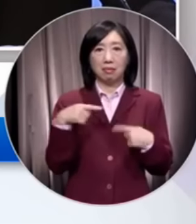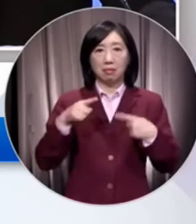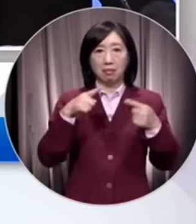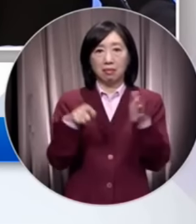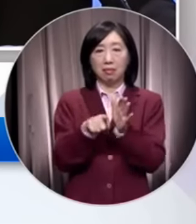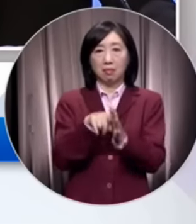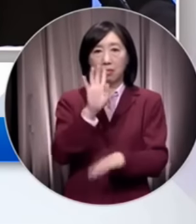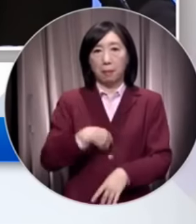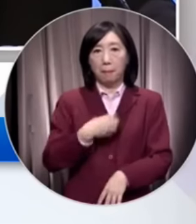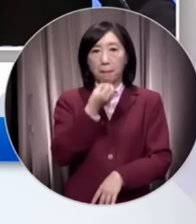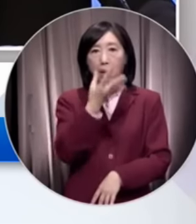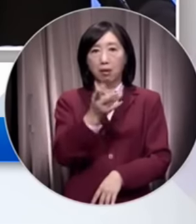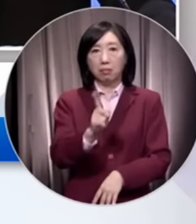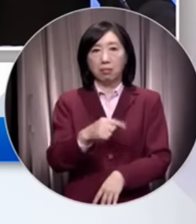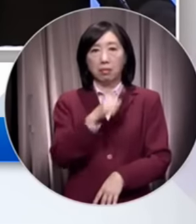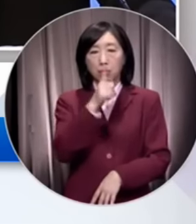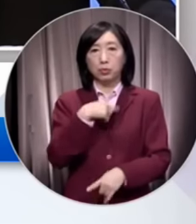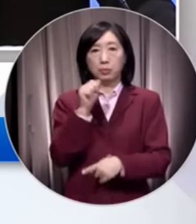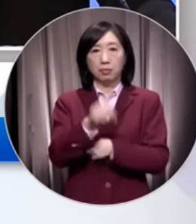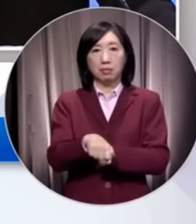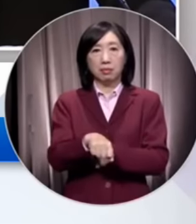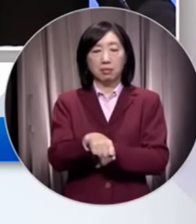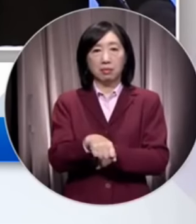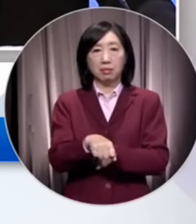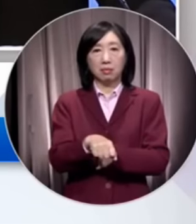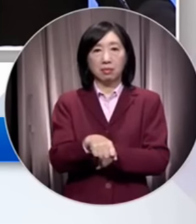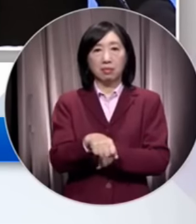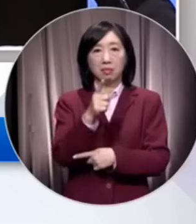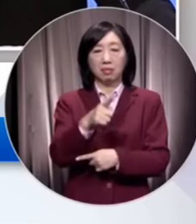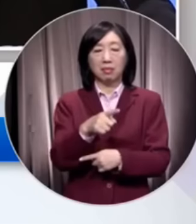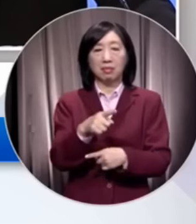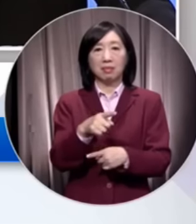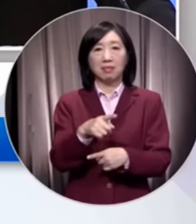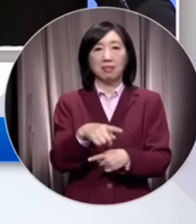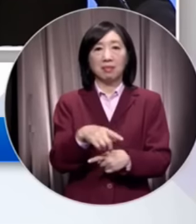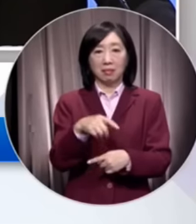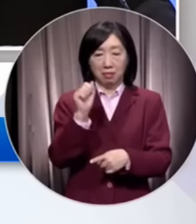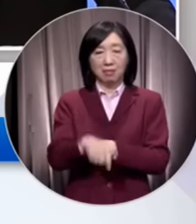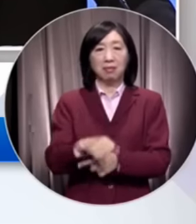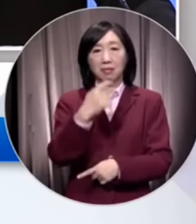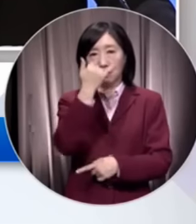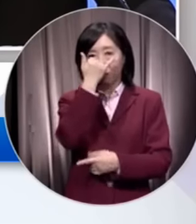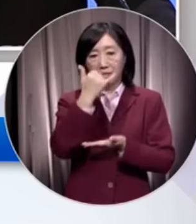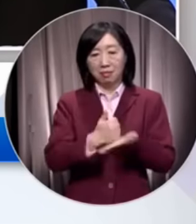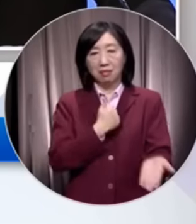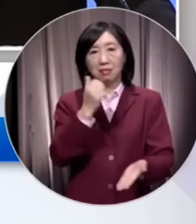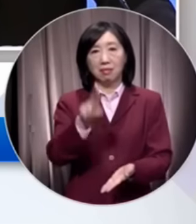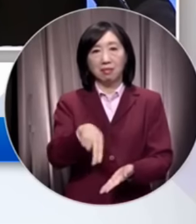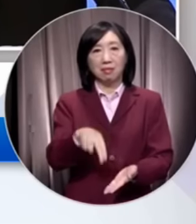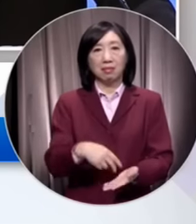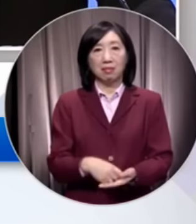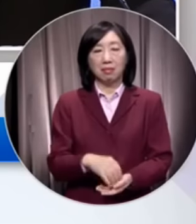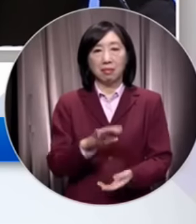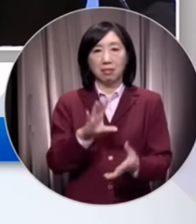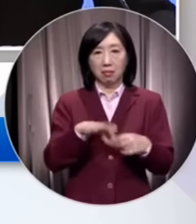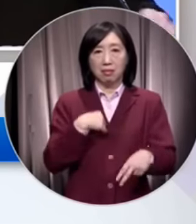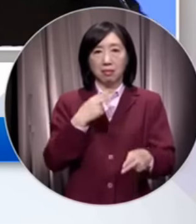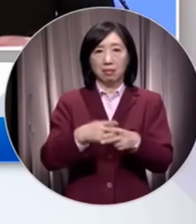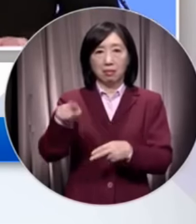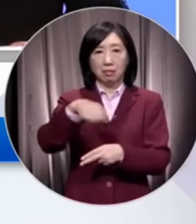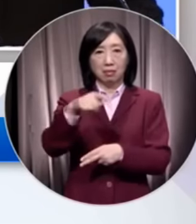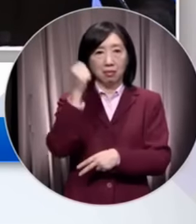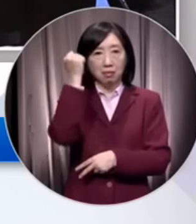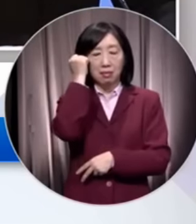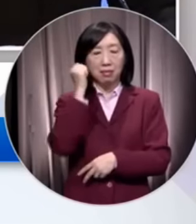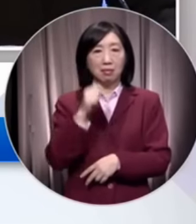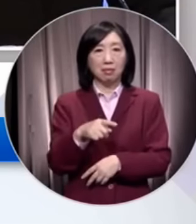跳，因为他已经同意做一个大转弯，同意进口。我相信大家都还记得民进党